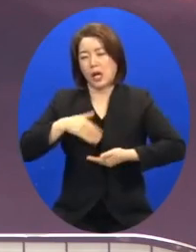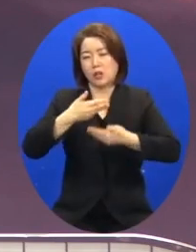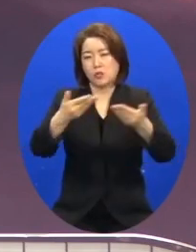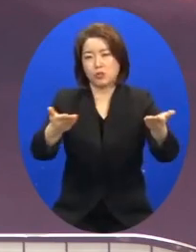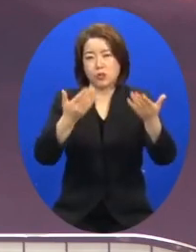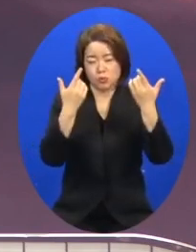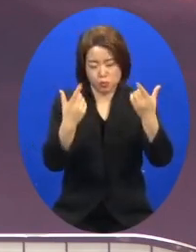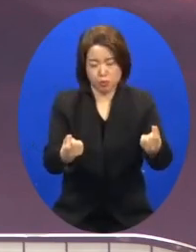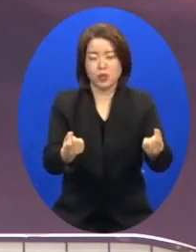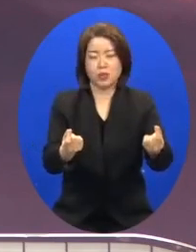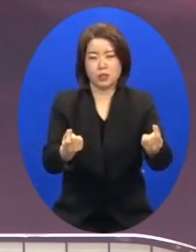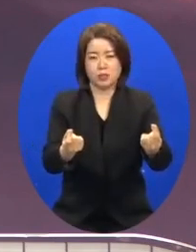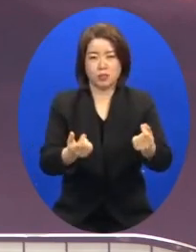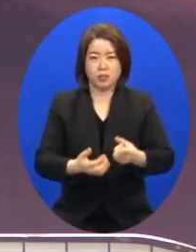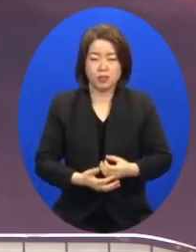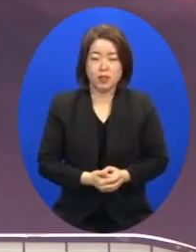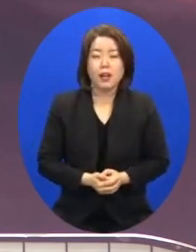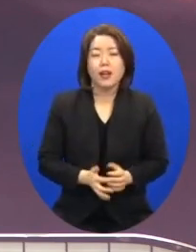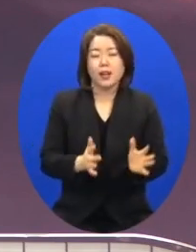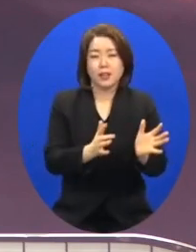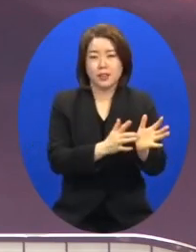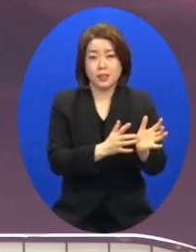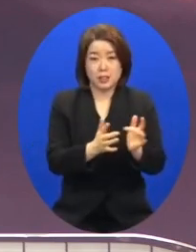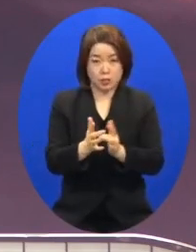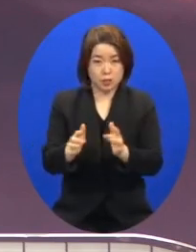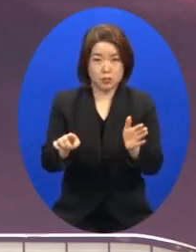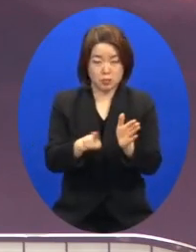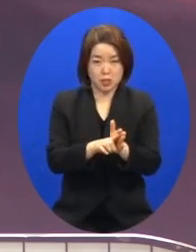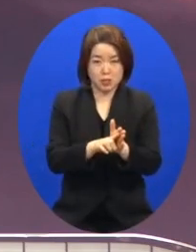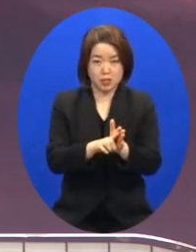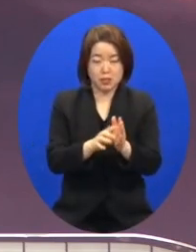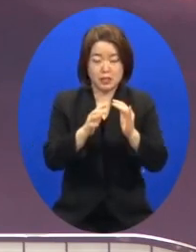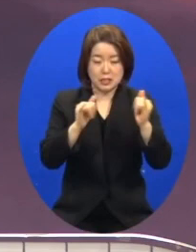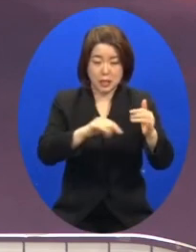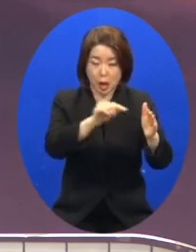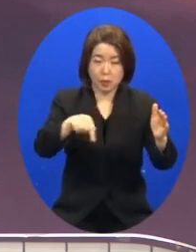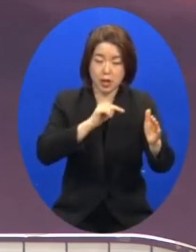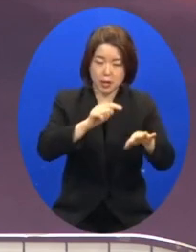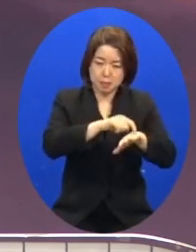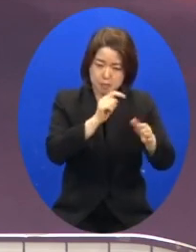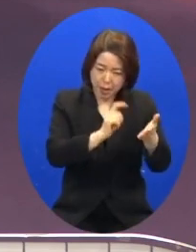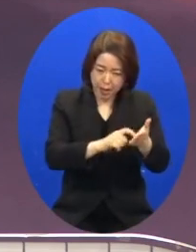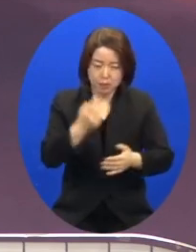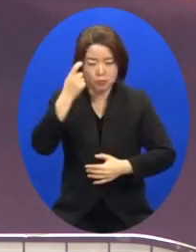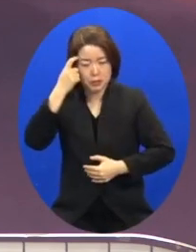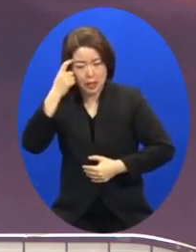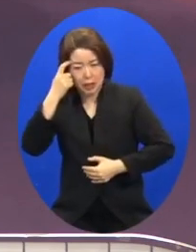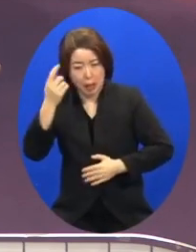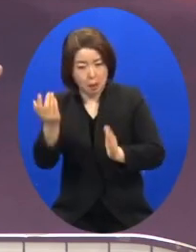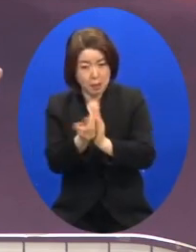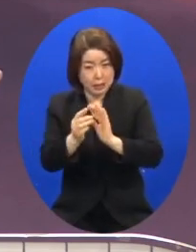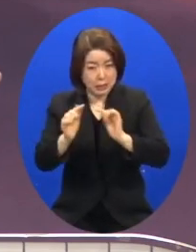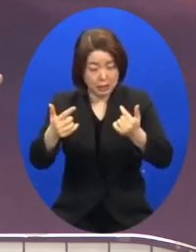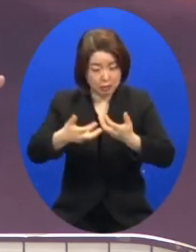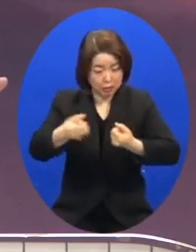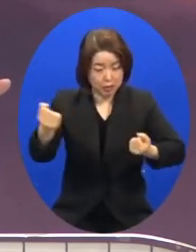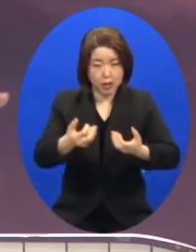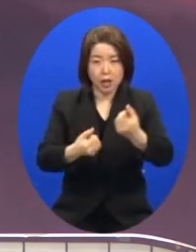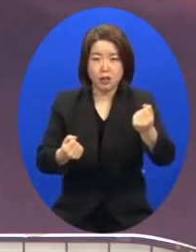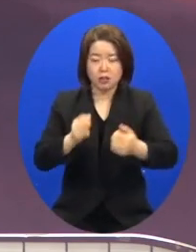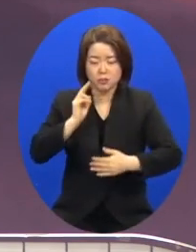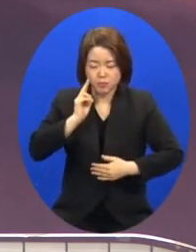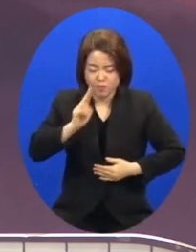그러니 여러분 예수 믿는 성도들 사이에 서로 마음과 생각이 안 맞고 갈라지는 것은 심각하면 된거예요